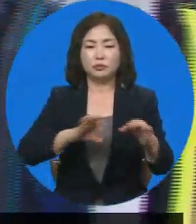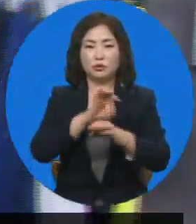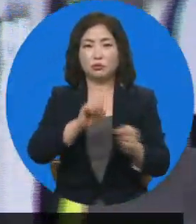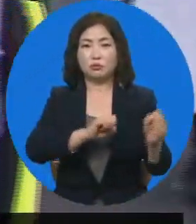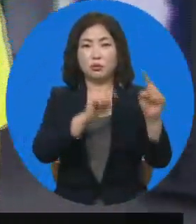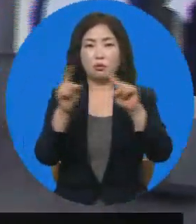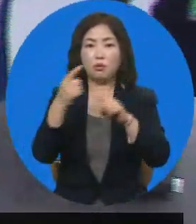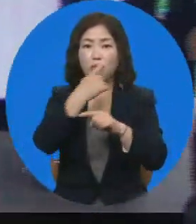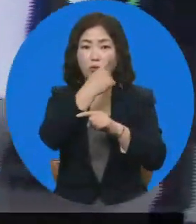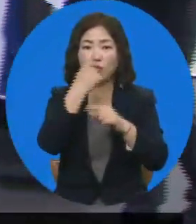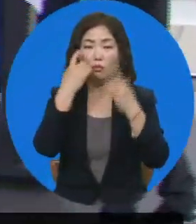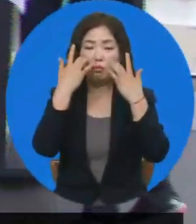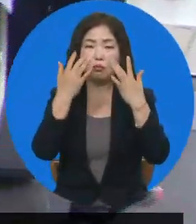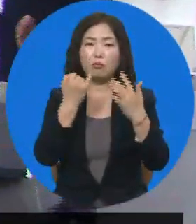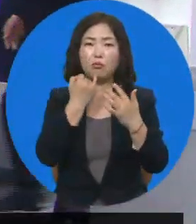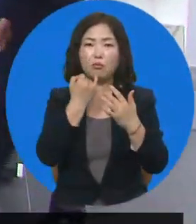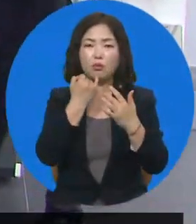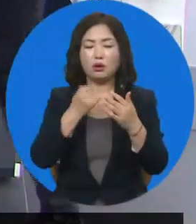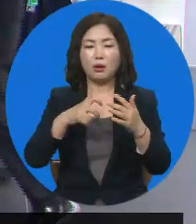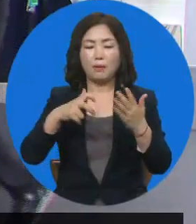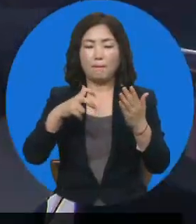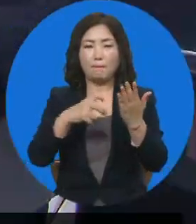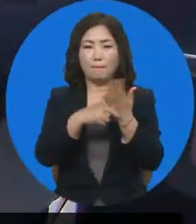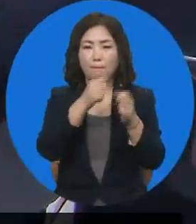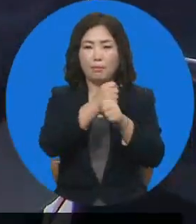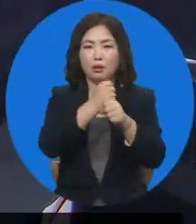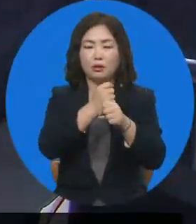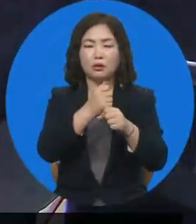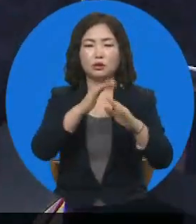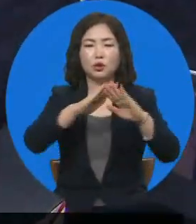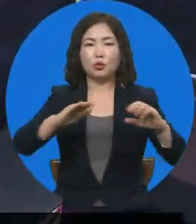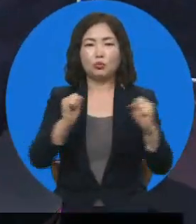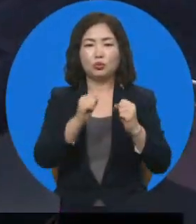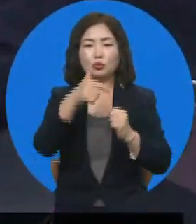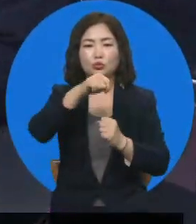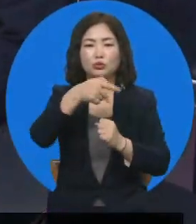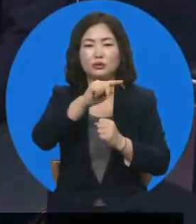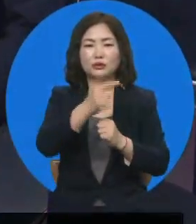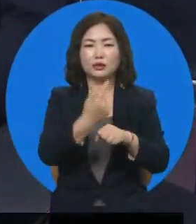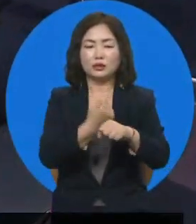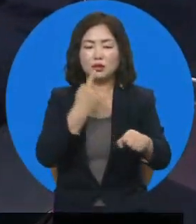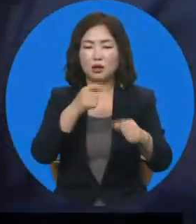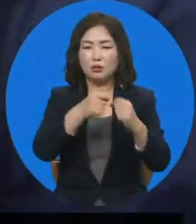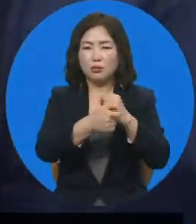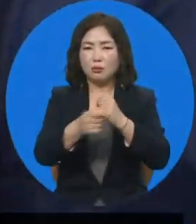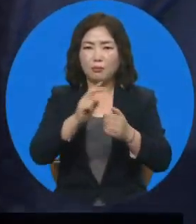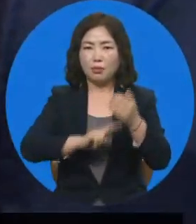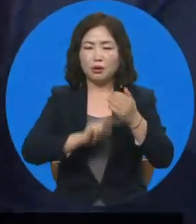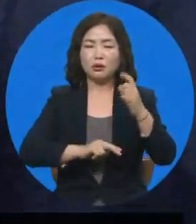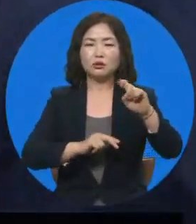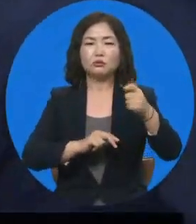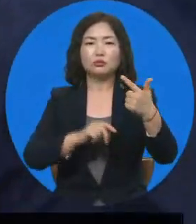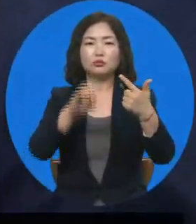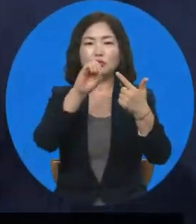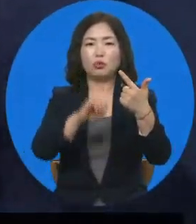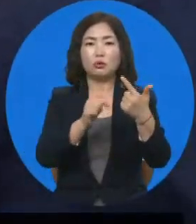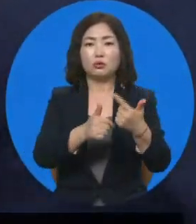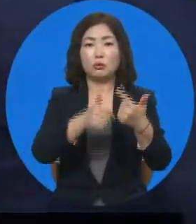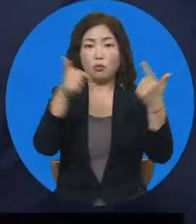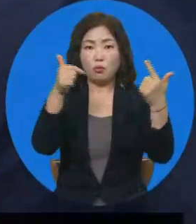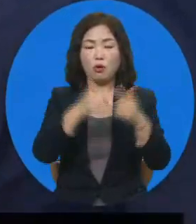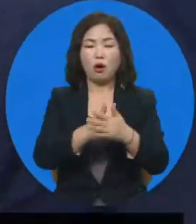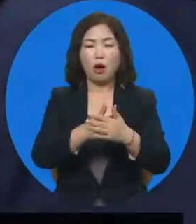입증되고 있습니다 바랭이 규모가 가장 큰 전북 군산 의 경우 지난해 가맹점 매출이 16% 이상 올라